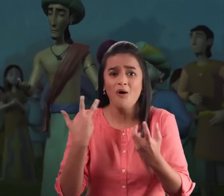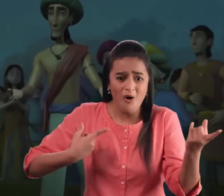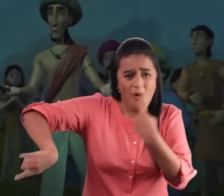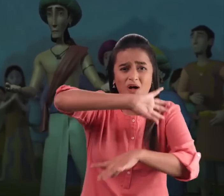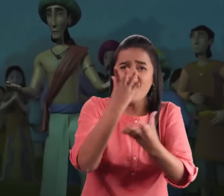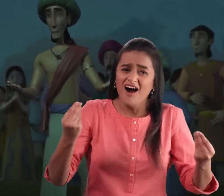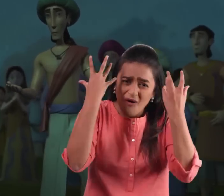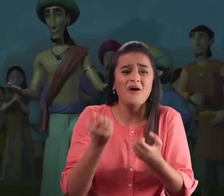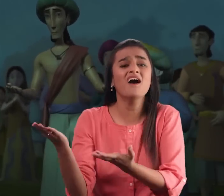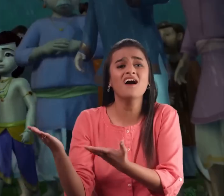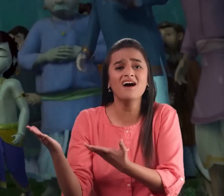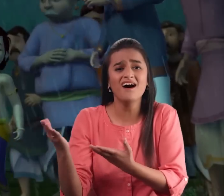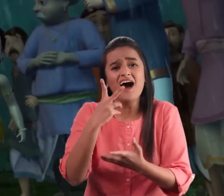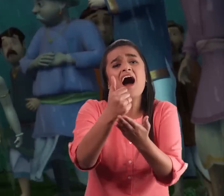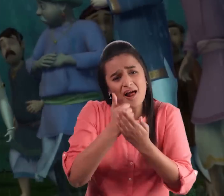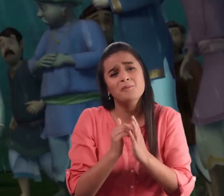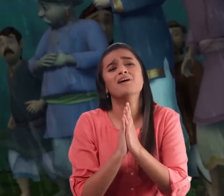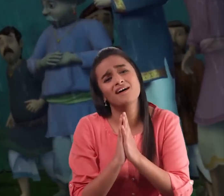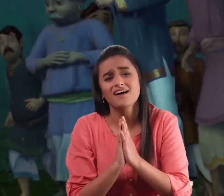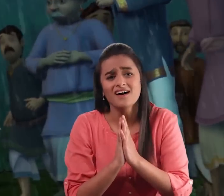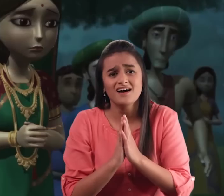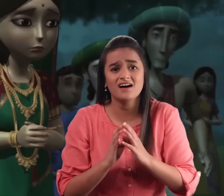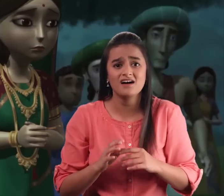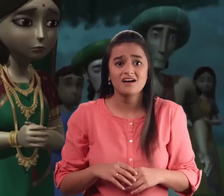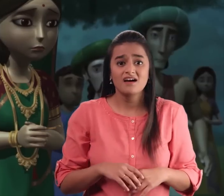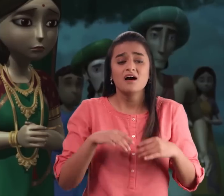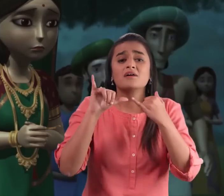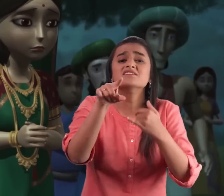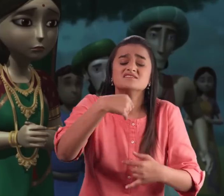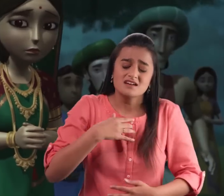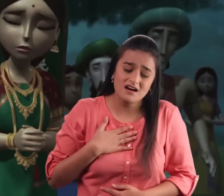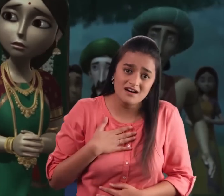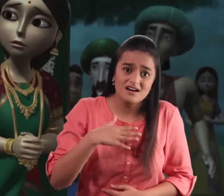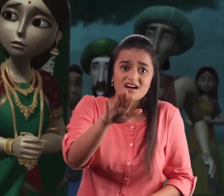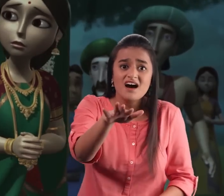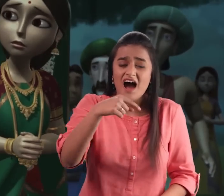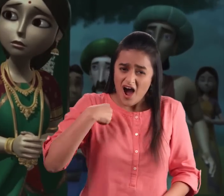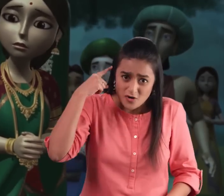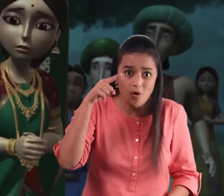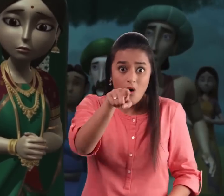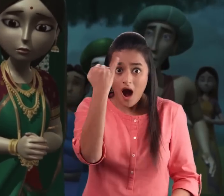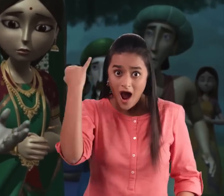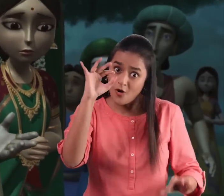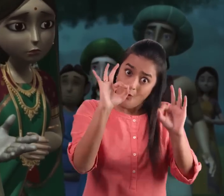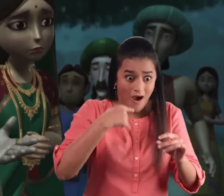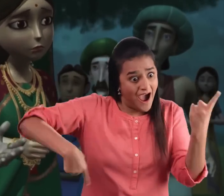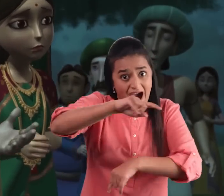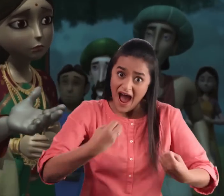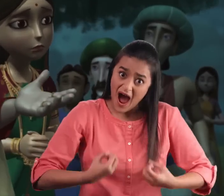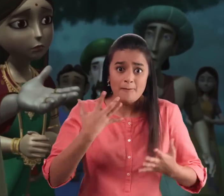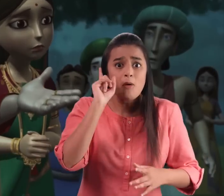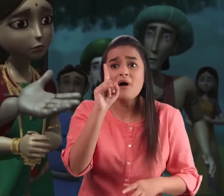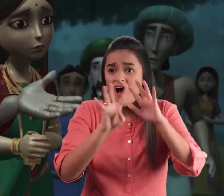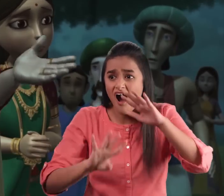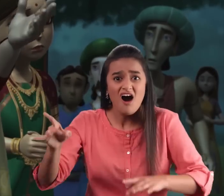इंद्रदेव हम सभी का विनाश करने पर तुले हैं, कुछ करिए नंद महाराज। मेरे प्यारे कृष्ण, मैं जानता हूँ तुम हमारा हित ही चाहते